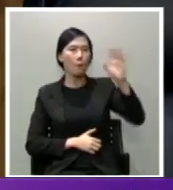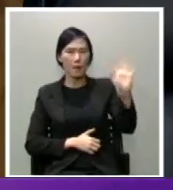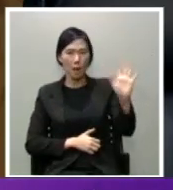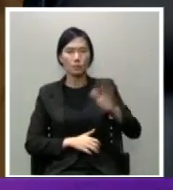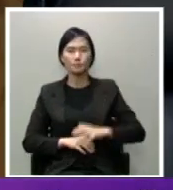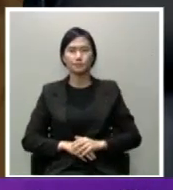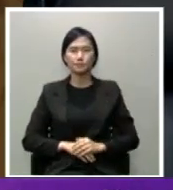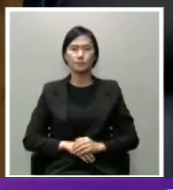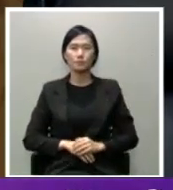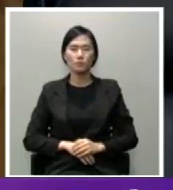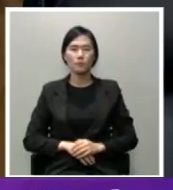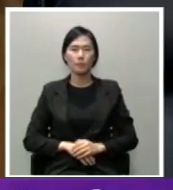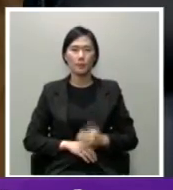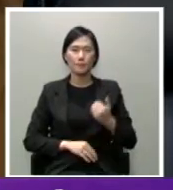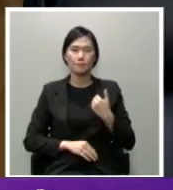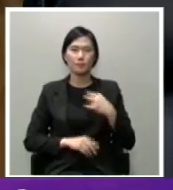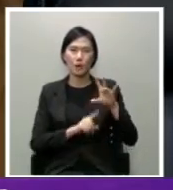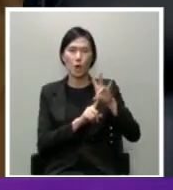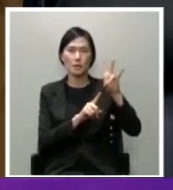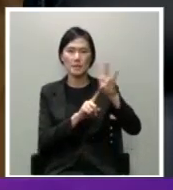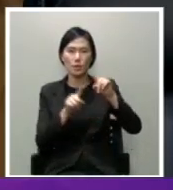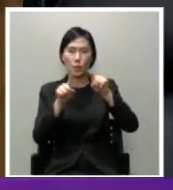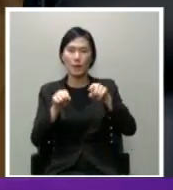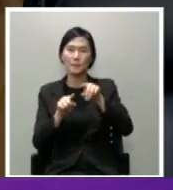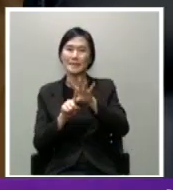อีกข้อหนึ่งท่านประธานในข้อ7วงเล็บ4